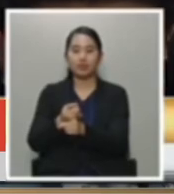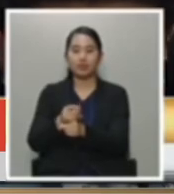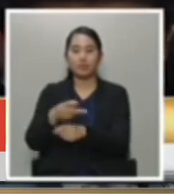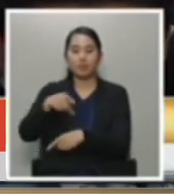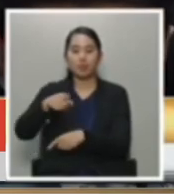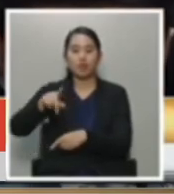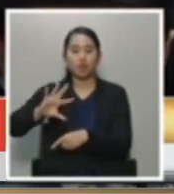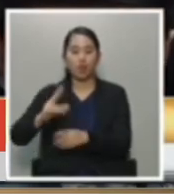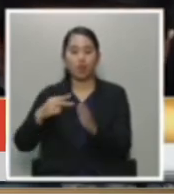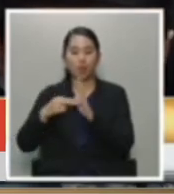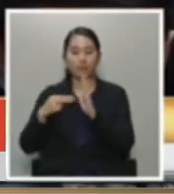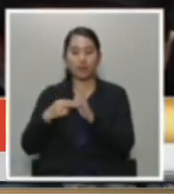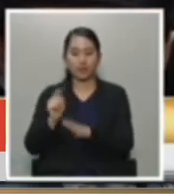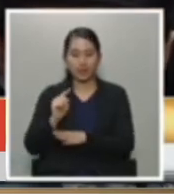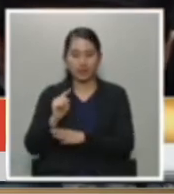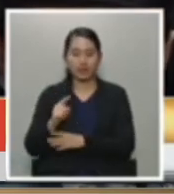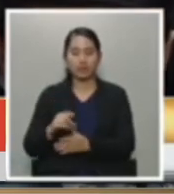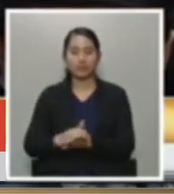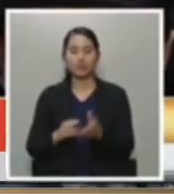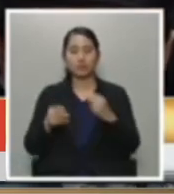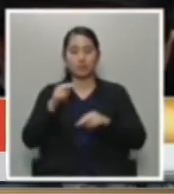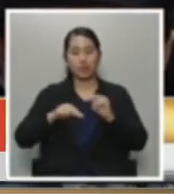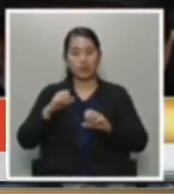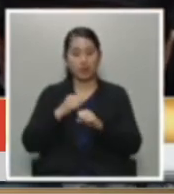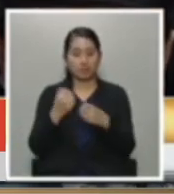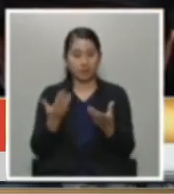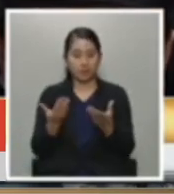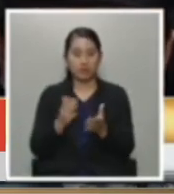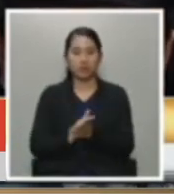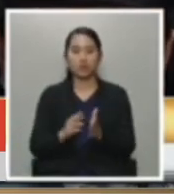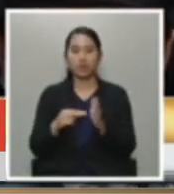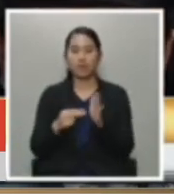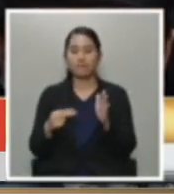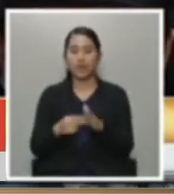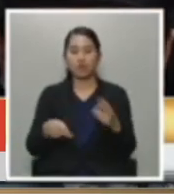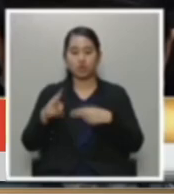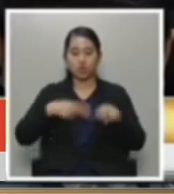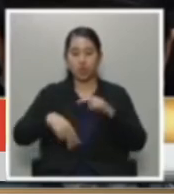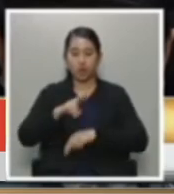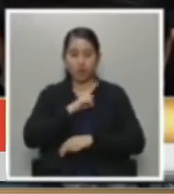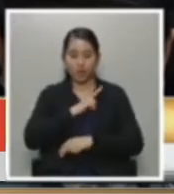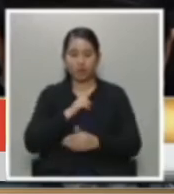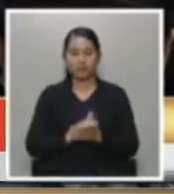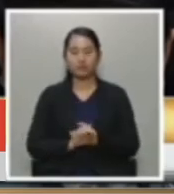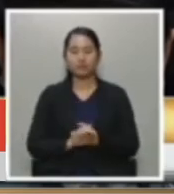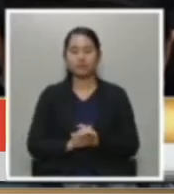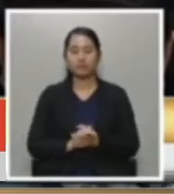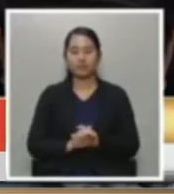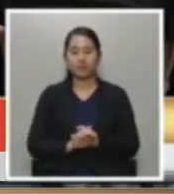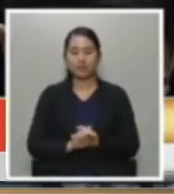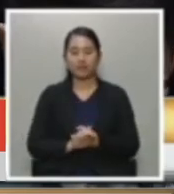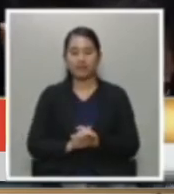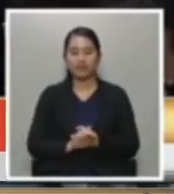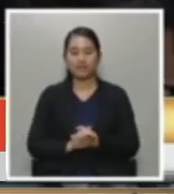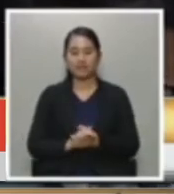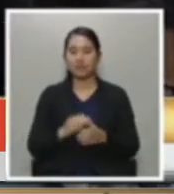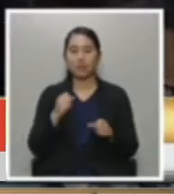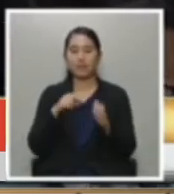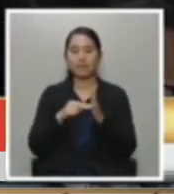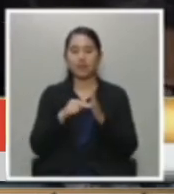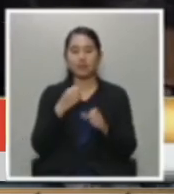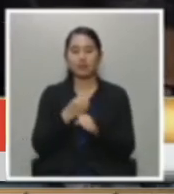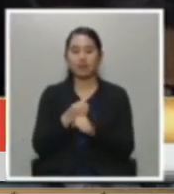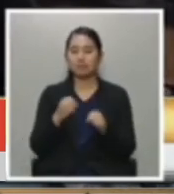แบบนี้ก็ถือว่ากำกับจนไม่ให้ทำอะไรพอพวกคุณมาเป็นกันเองแบะหมดเลยไม่ได้ทำอะไรเลยท่านประธ